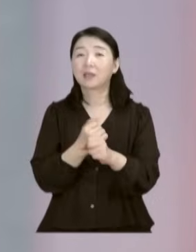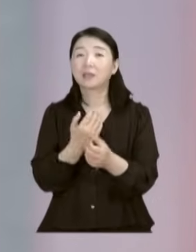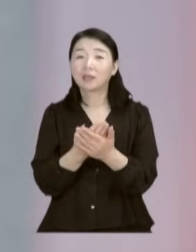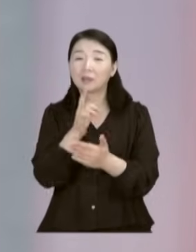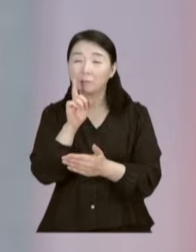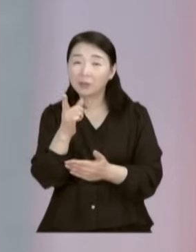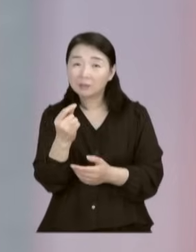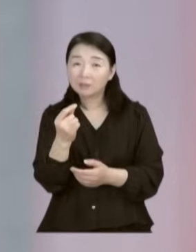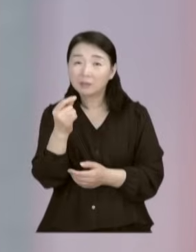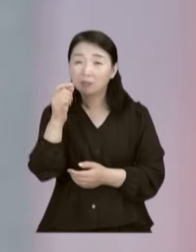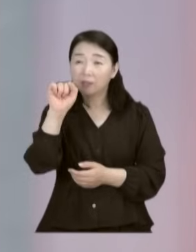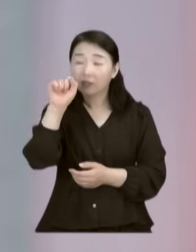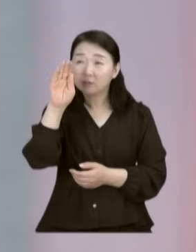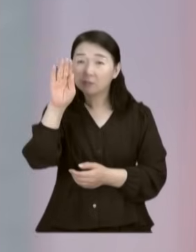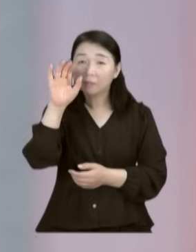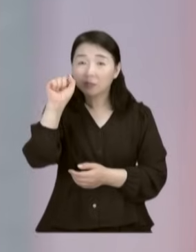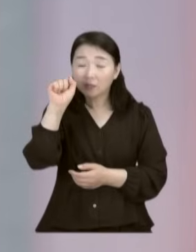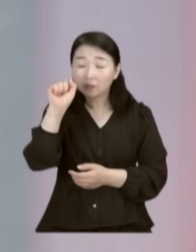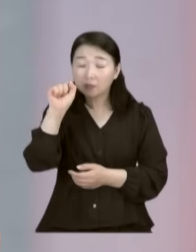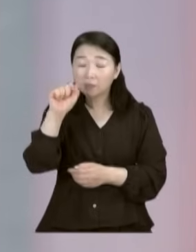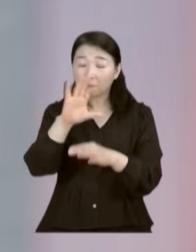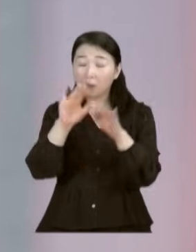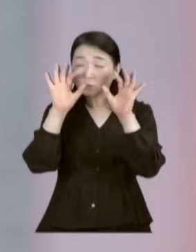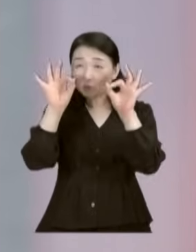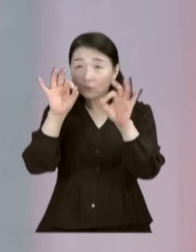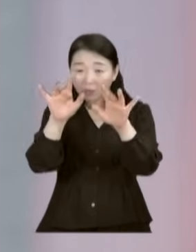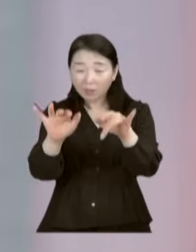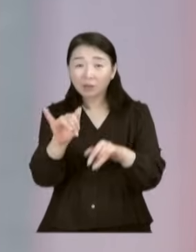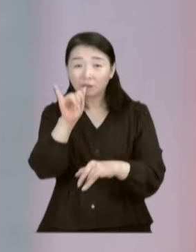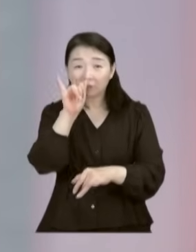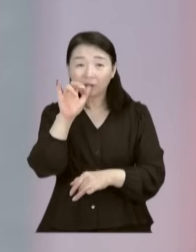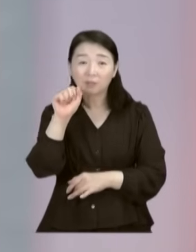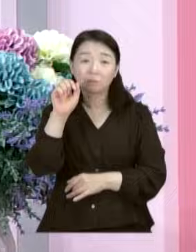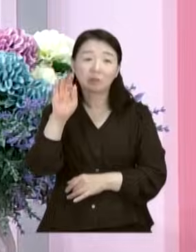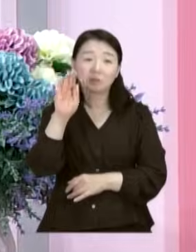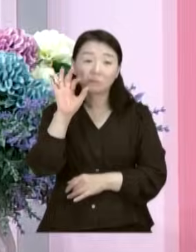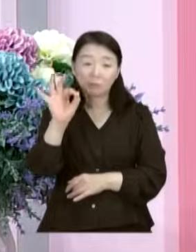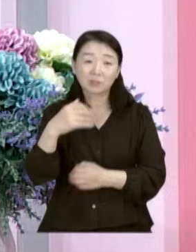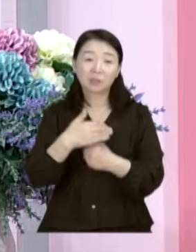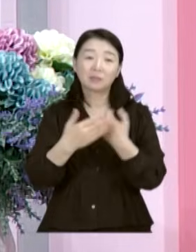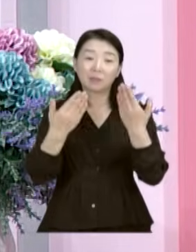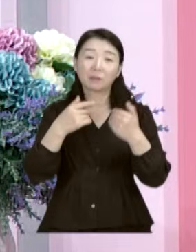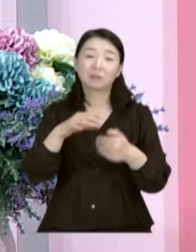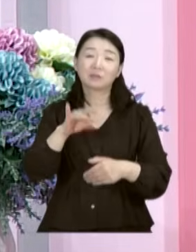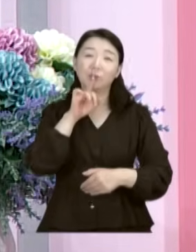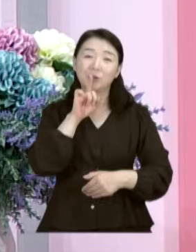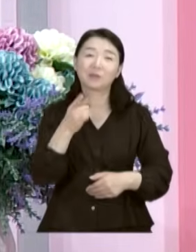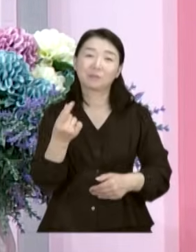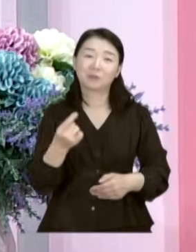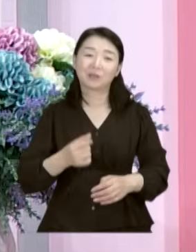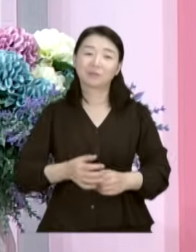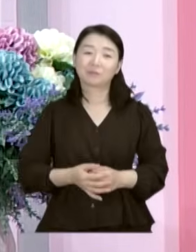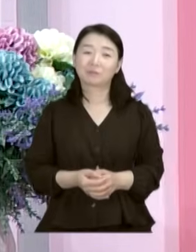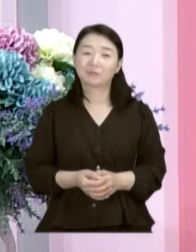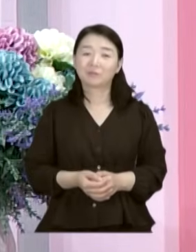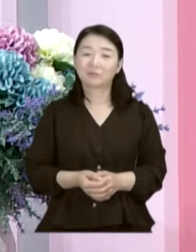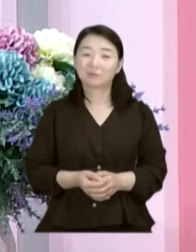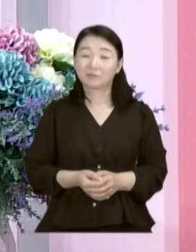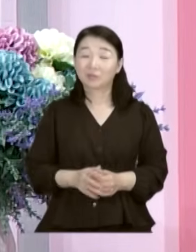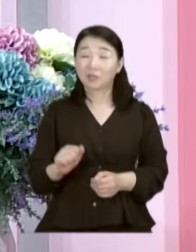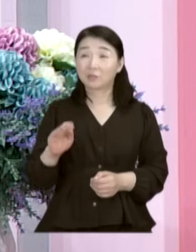해달라고 했는데 sbs에서 그 방송이 나가고 댓글들이 SBS 보면서 은혜 받는 걸